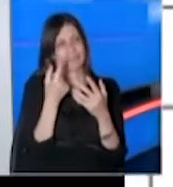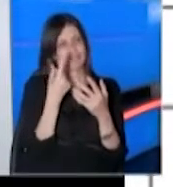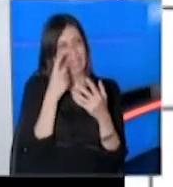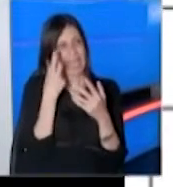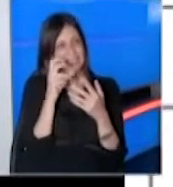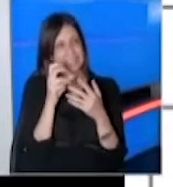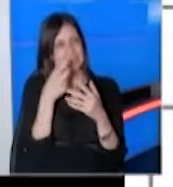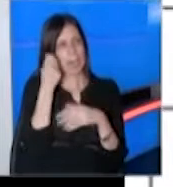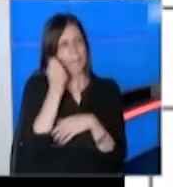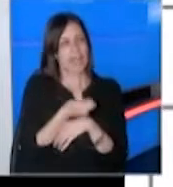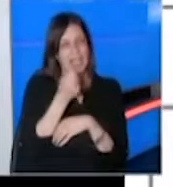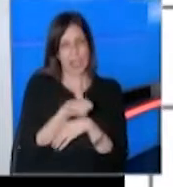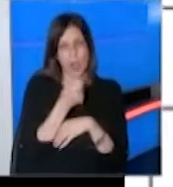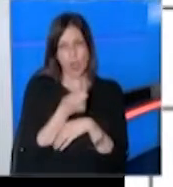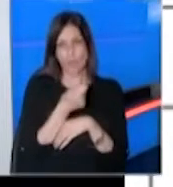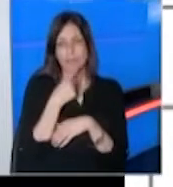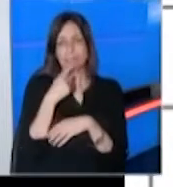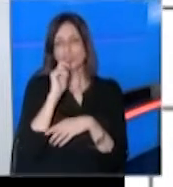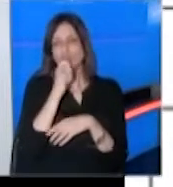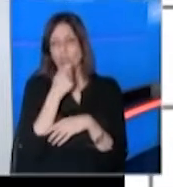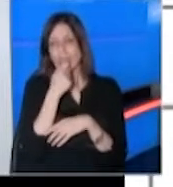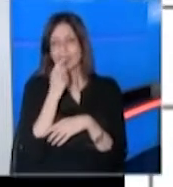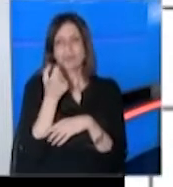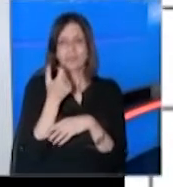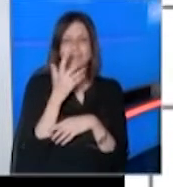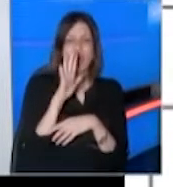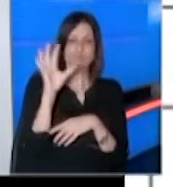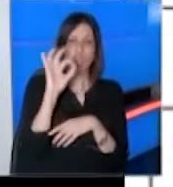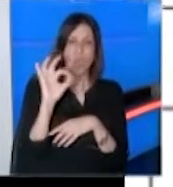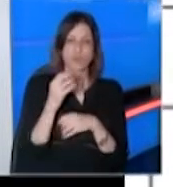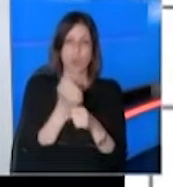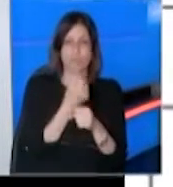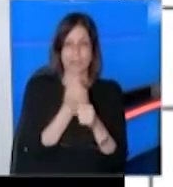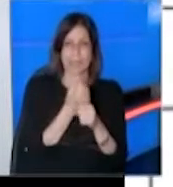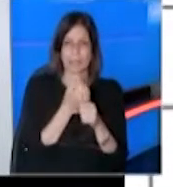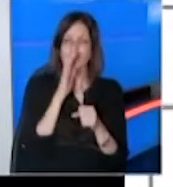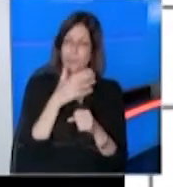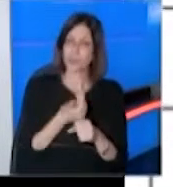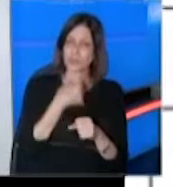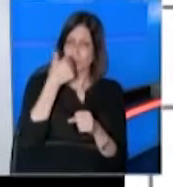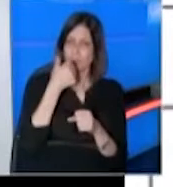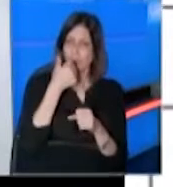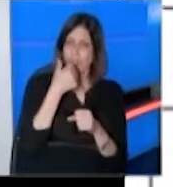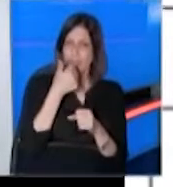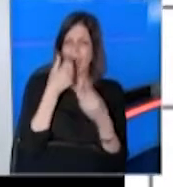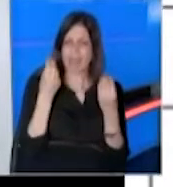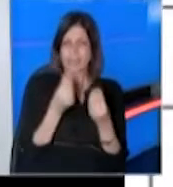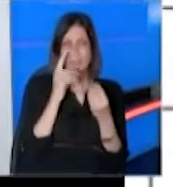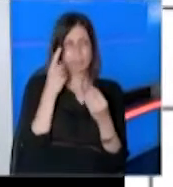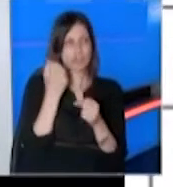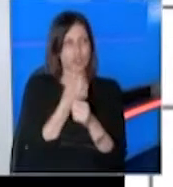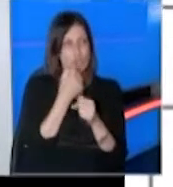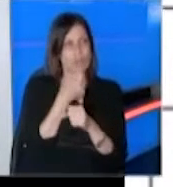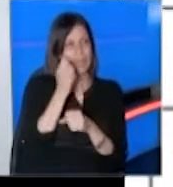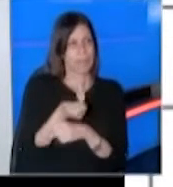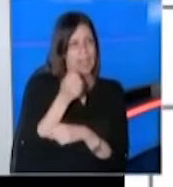120, בחקלאות מהם אגב, נגלה סוד קטן, בקושי 5% עובדים, וגם כמנהלי ענפים. זאת אומרת, מי שעובד